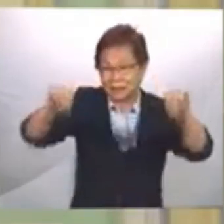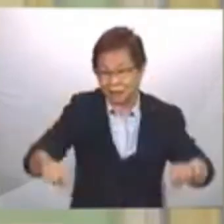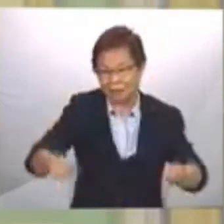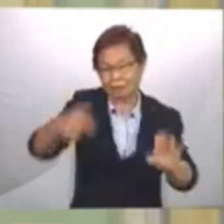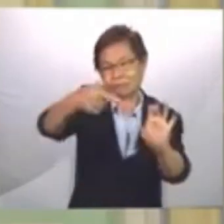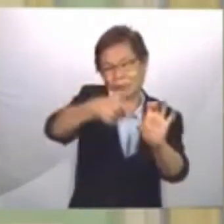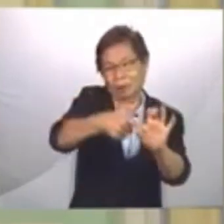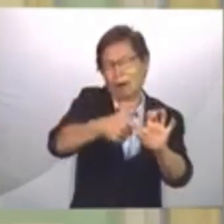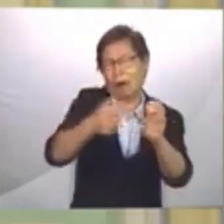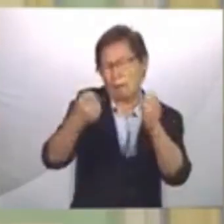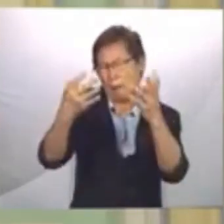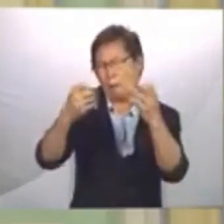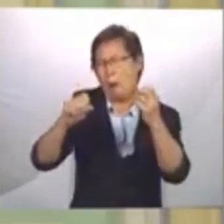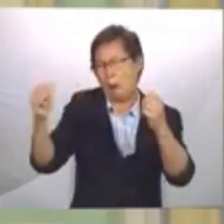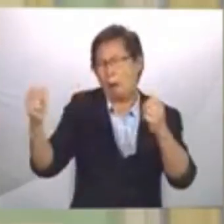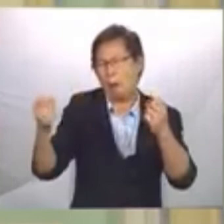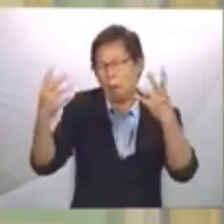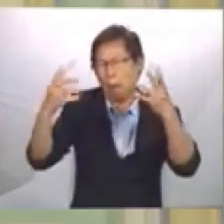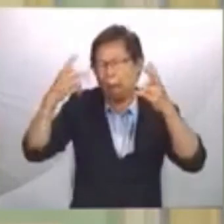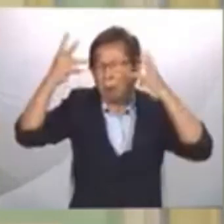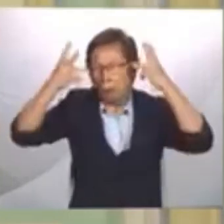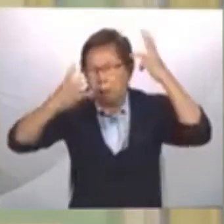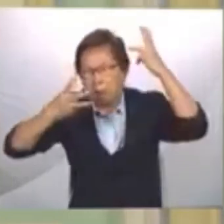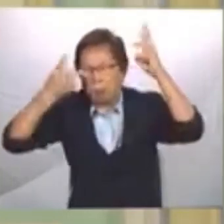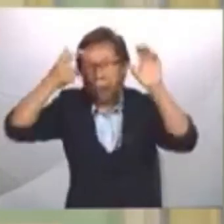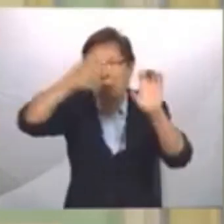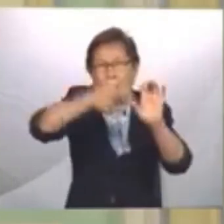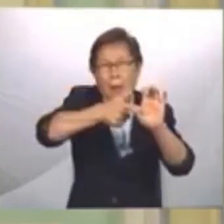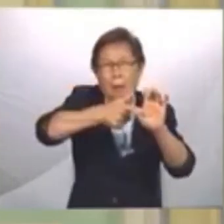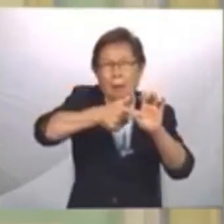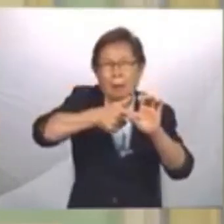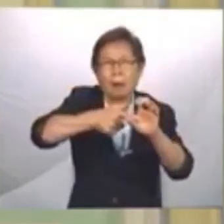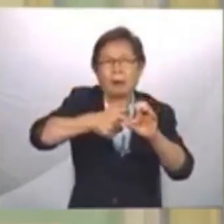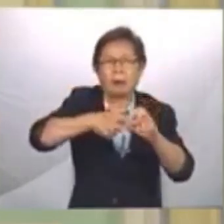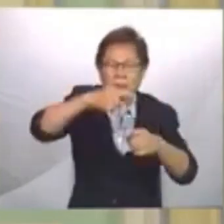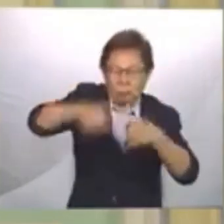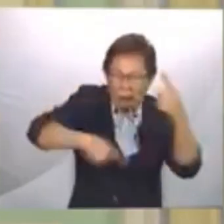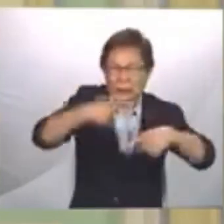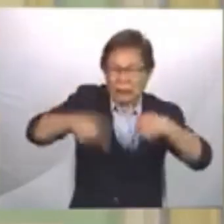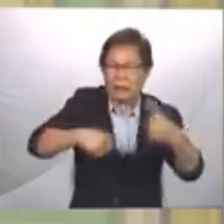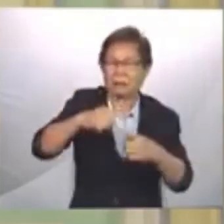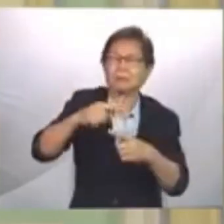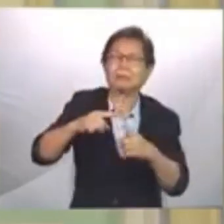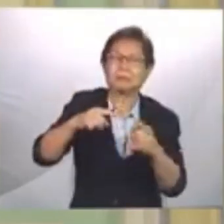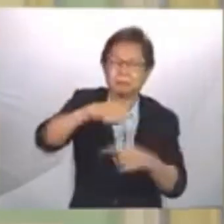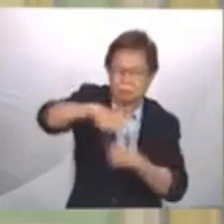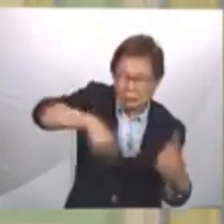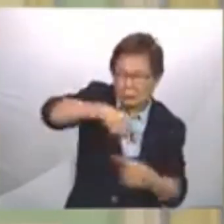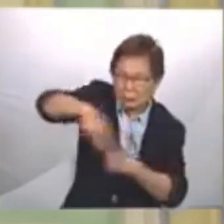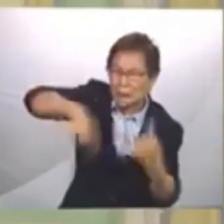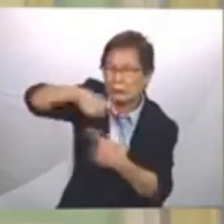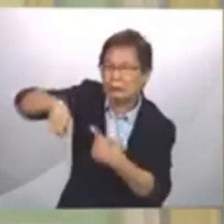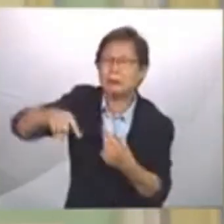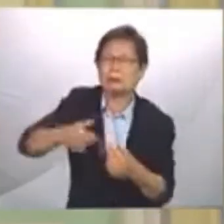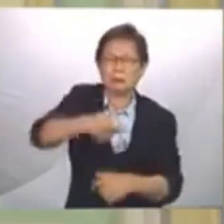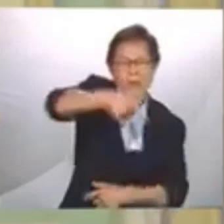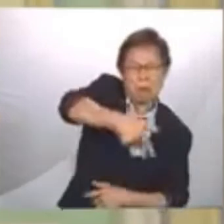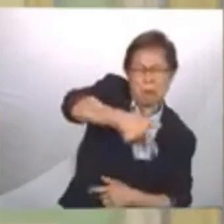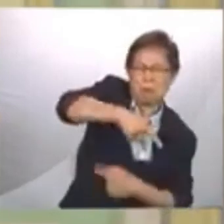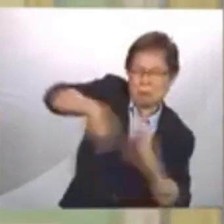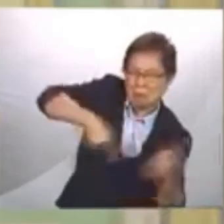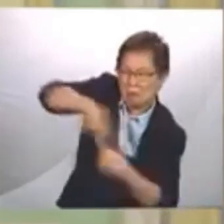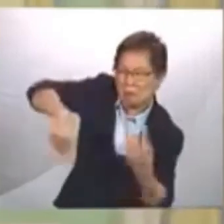yang bimbang pam itu digunakan bergila-gila dan tidak ada keselamatan dari segi